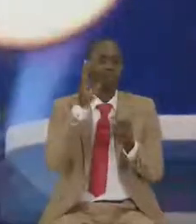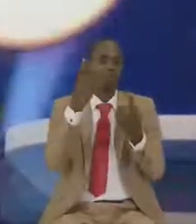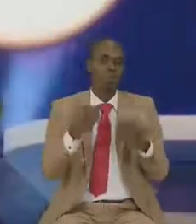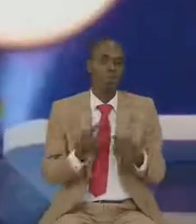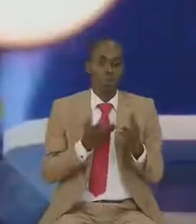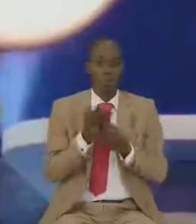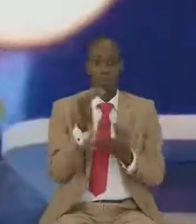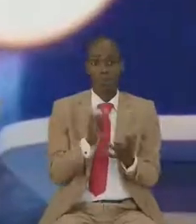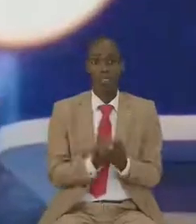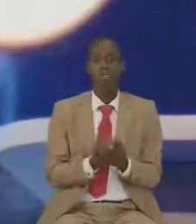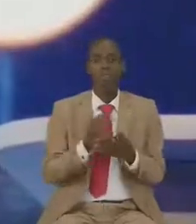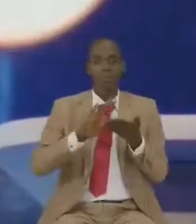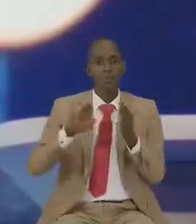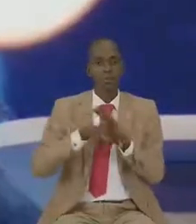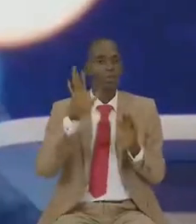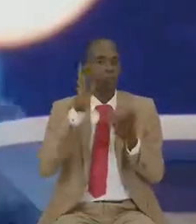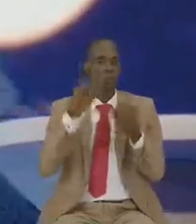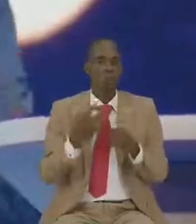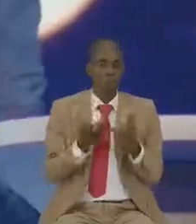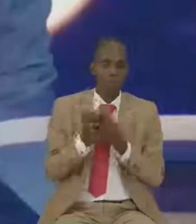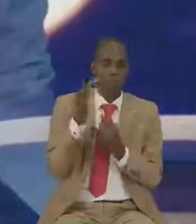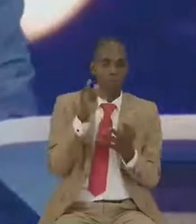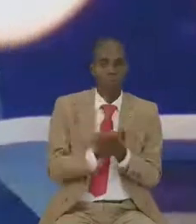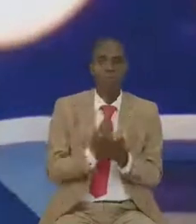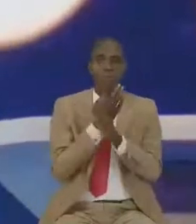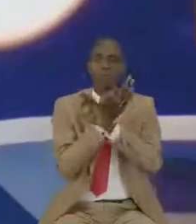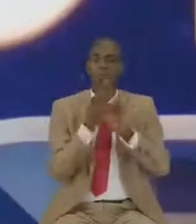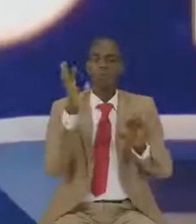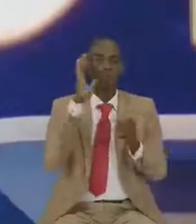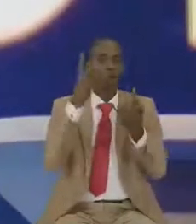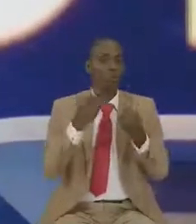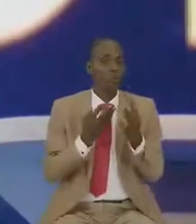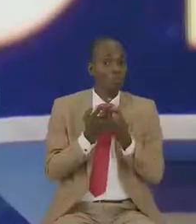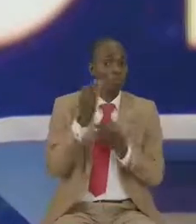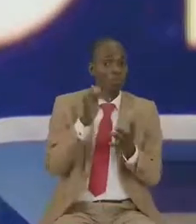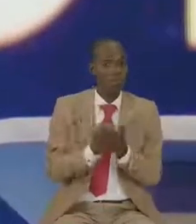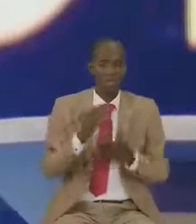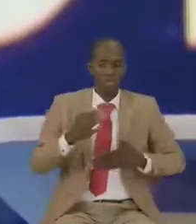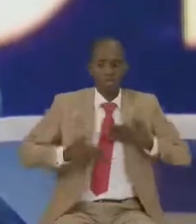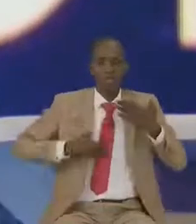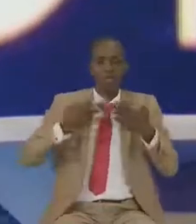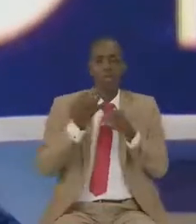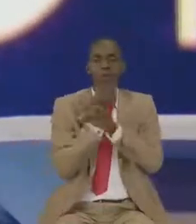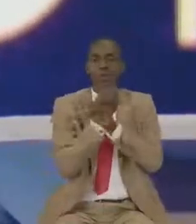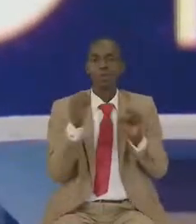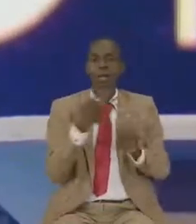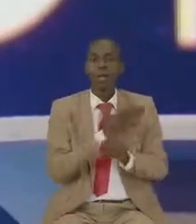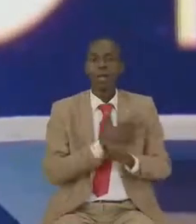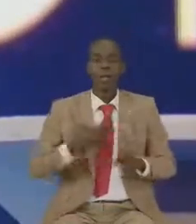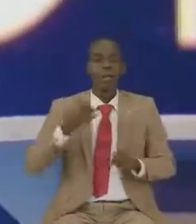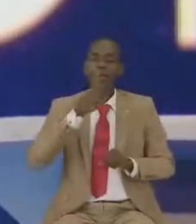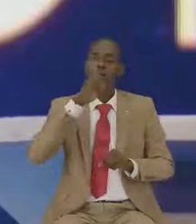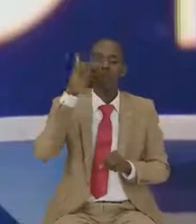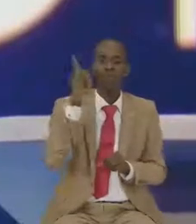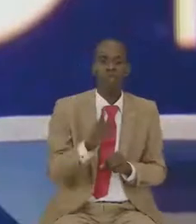céleste de Dieu. C'est par cela que le salut vient. C'est par cela que le pardon vient. C'est par cela que la libération vient. C'est par